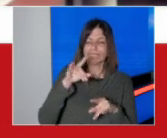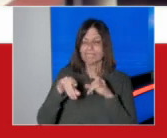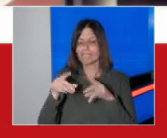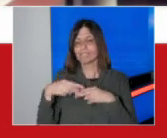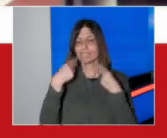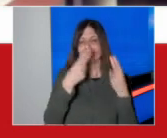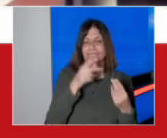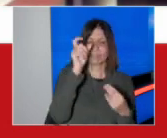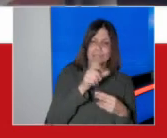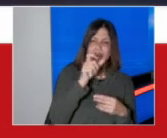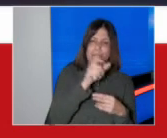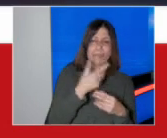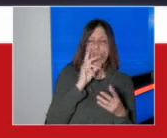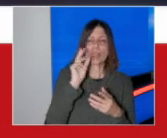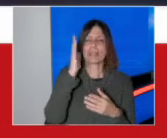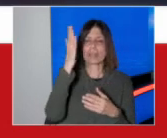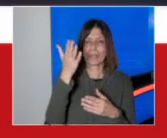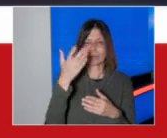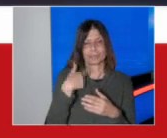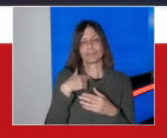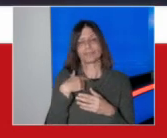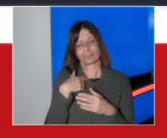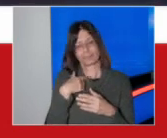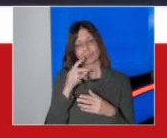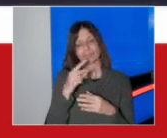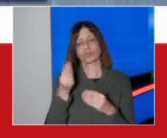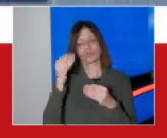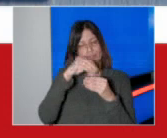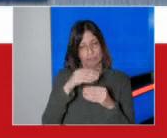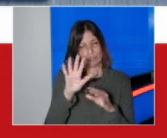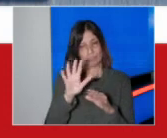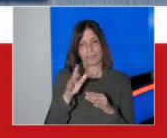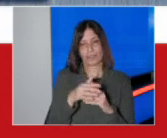נתנבא. אבל פרופסור סטריל כהל, אני אטריף אותך עוד טיפה בעניין הזה.